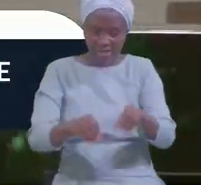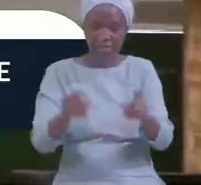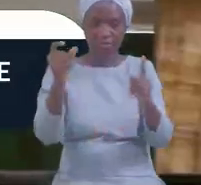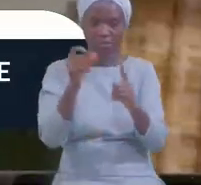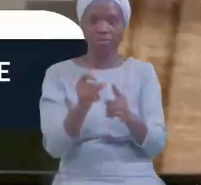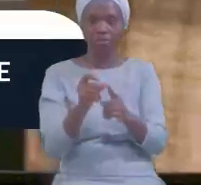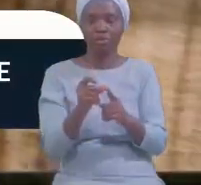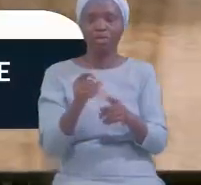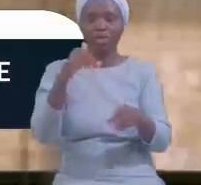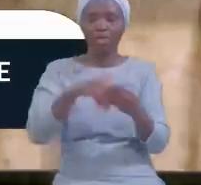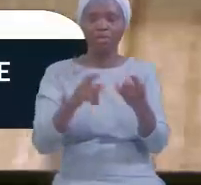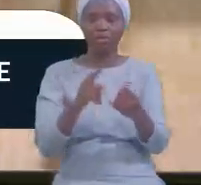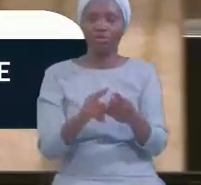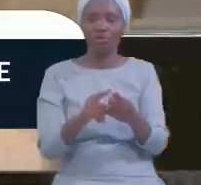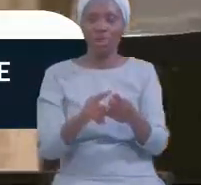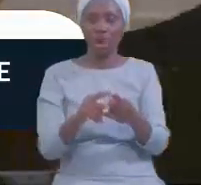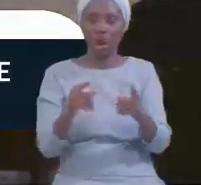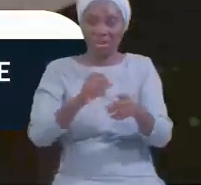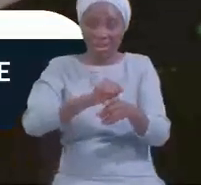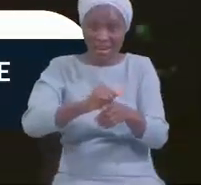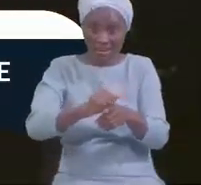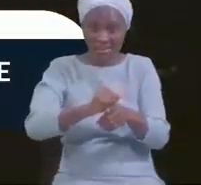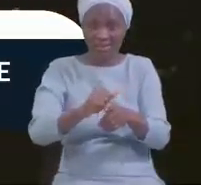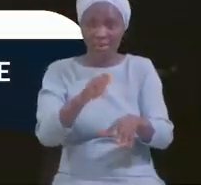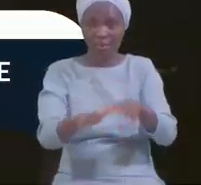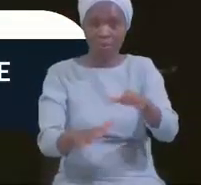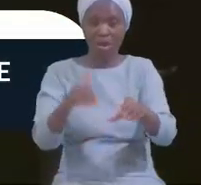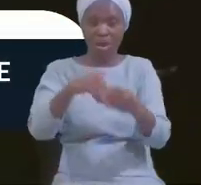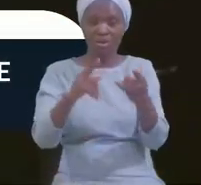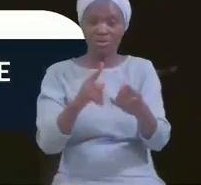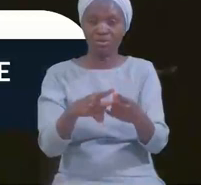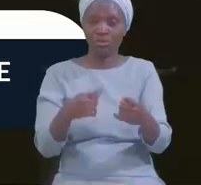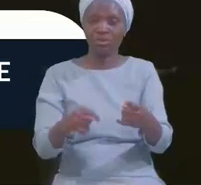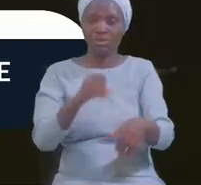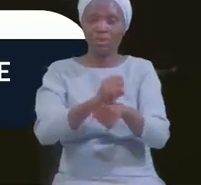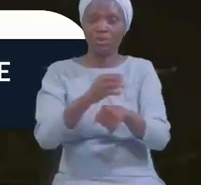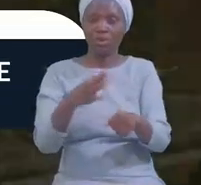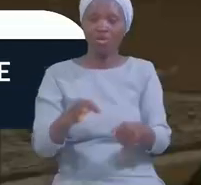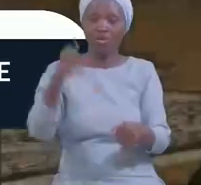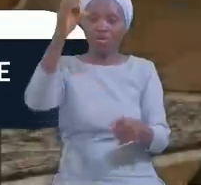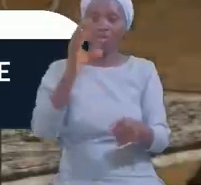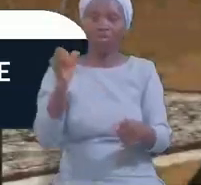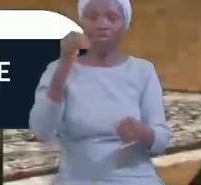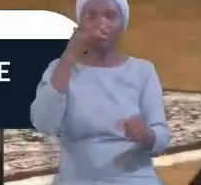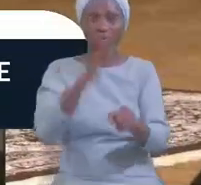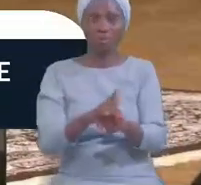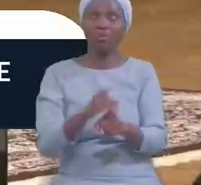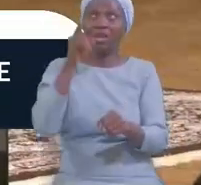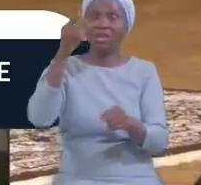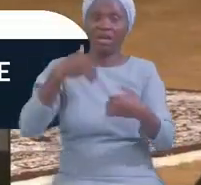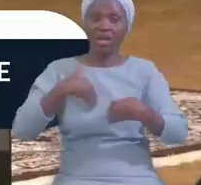Quand Dieu fait une promesse, il veut accomplir la promesse. Il a